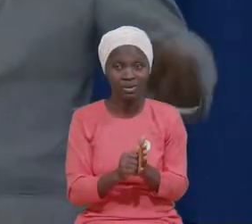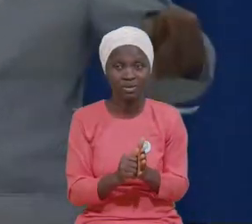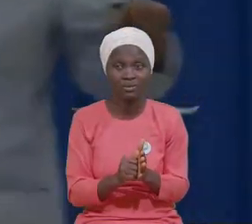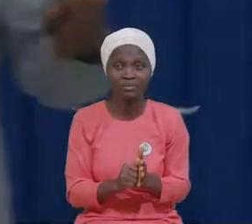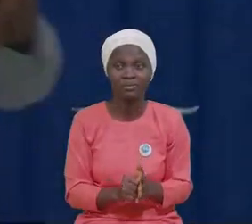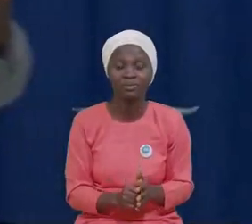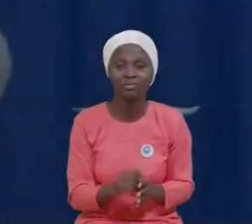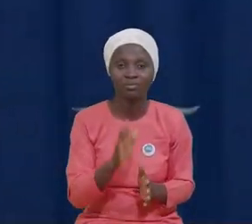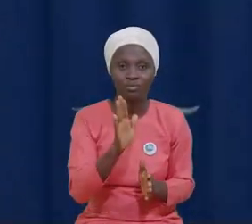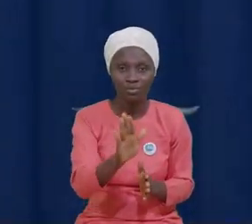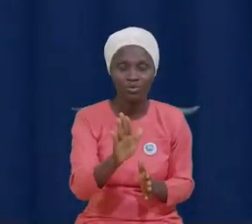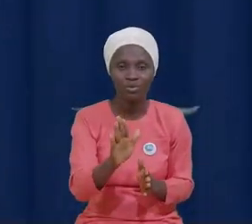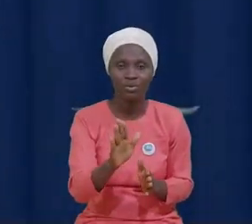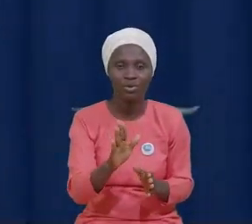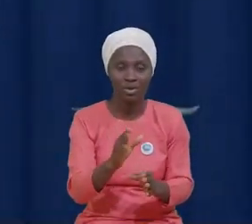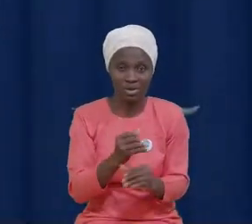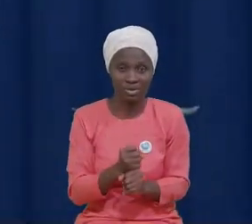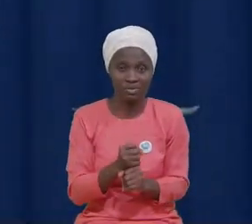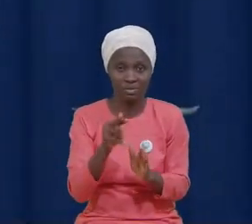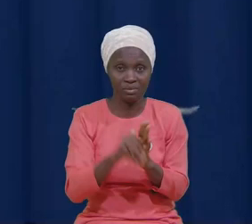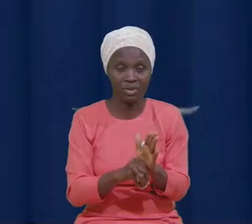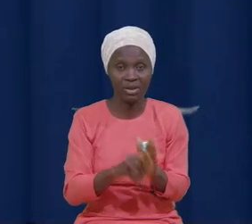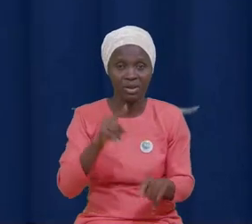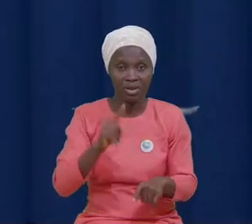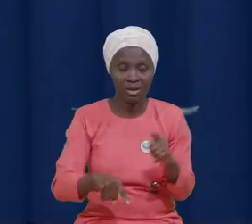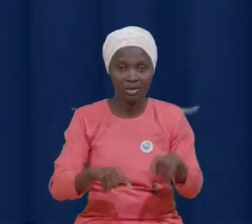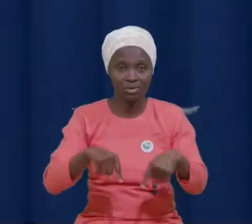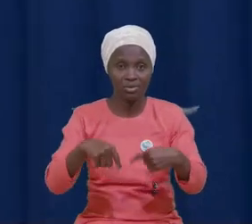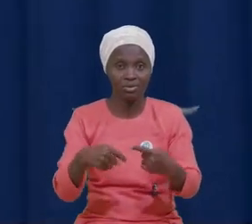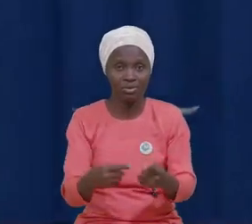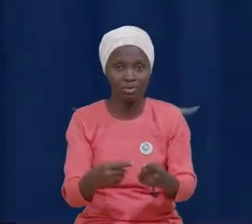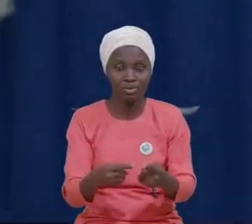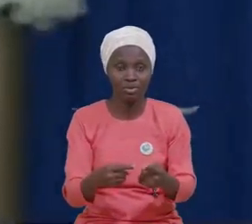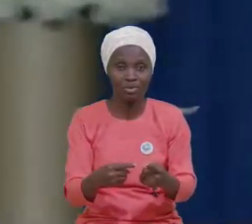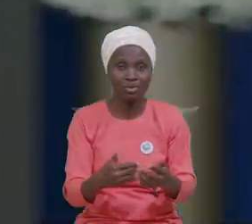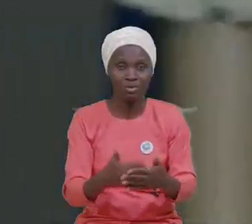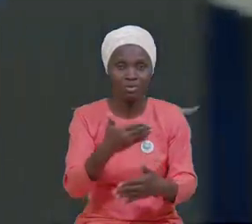Ta réalisation ne peut pas aller au-delà de tes actions.